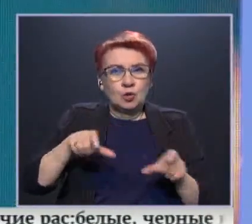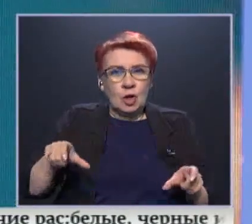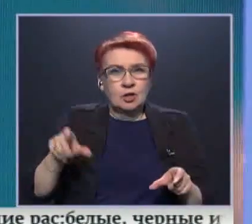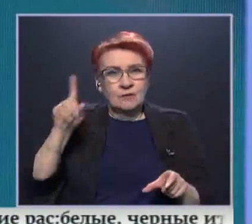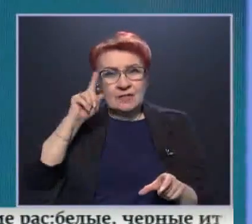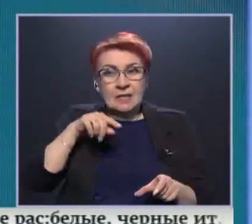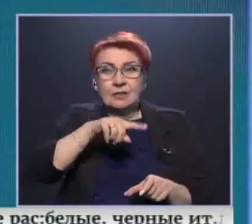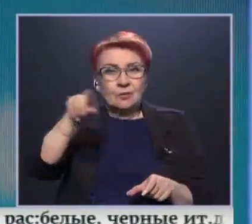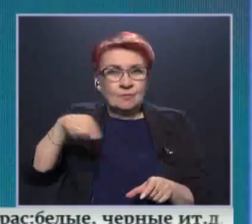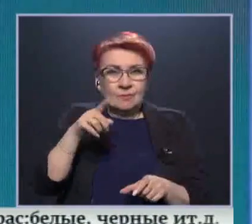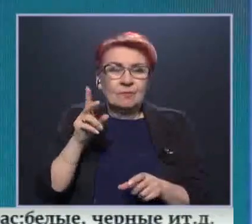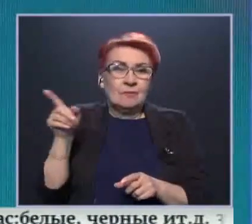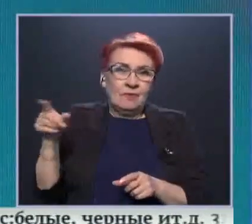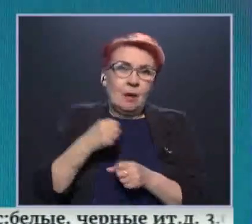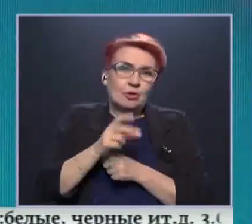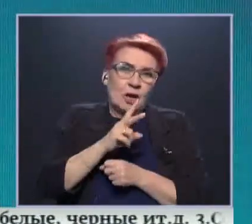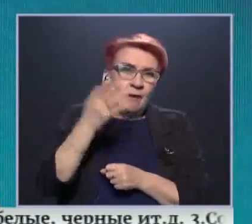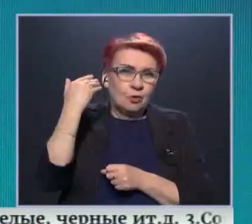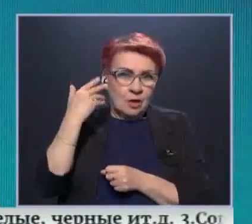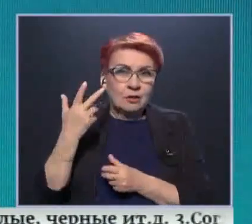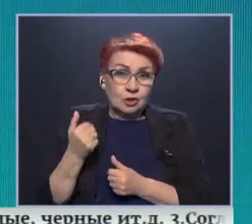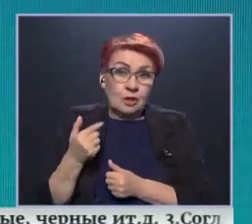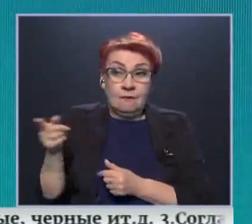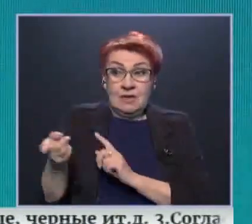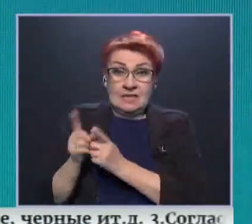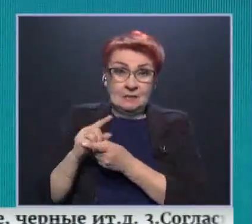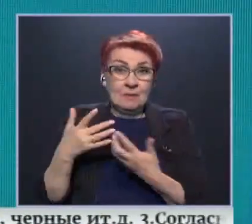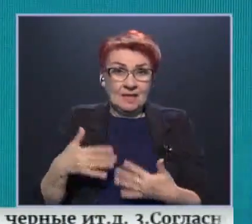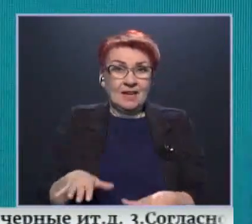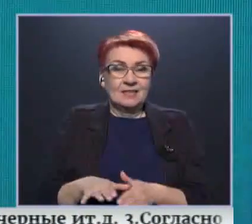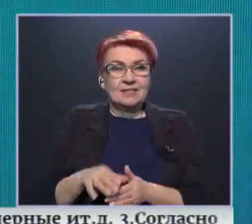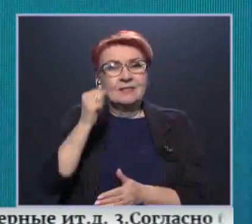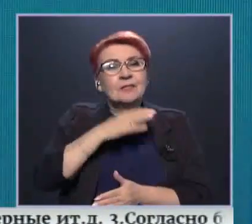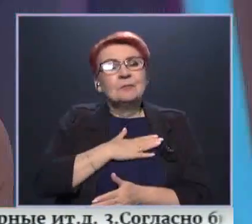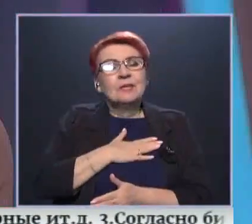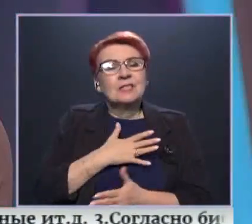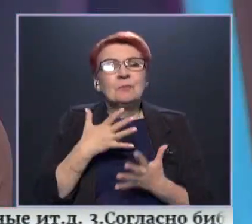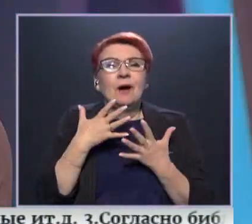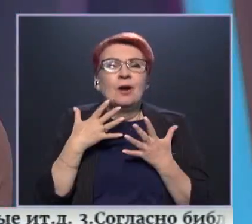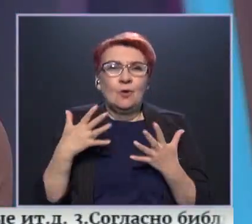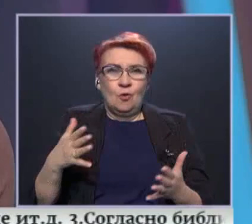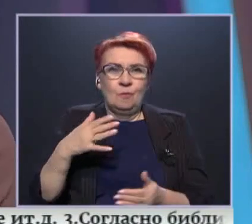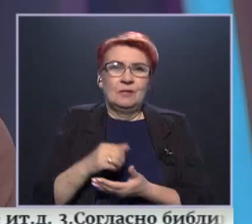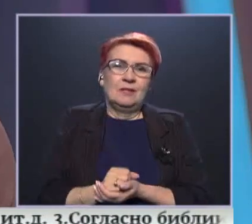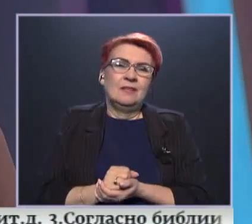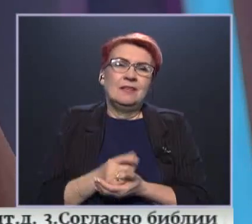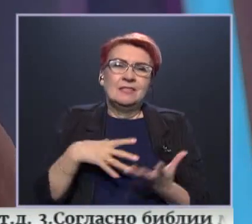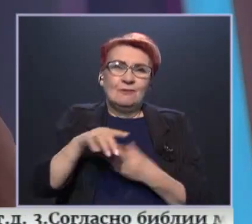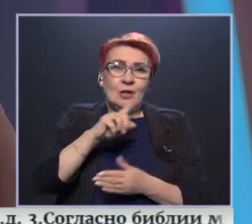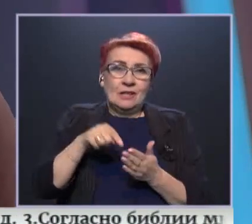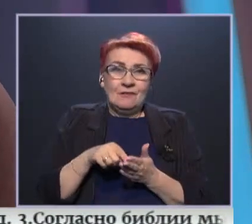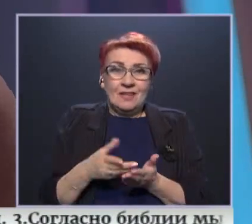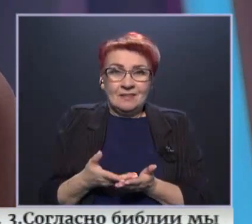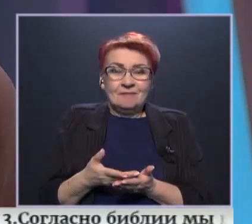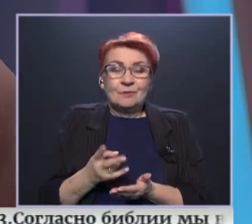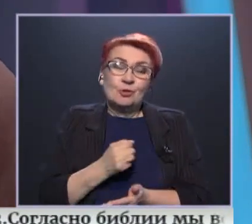Он либо не знает его, либо оно изменяется. Отец Алексей, спасибо вам огромное за ваши сегодняшние ответы. Да, к сожалению, наше